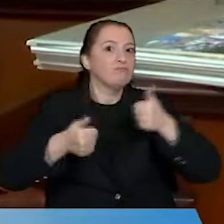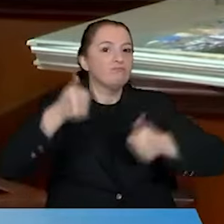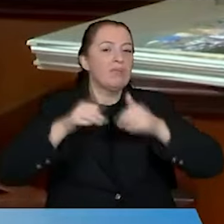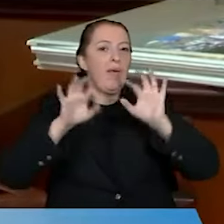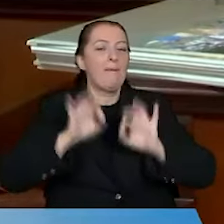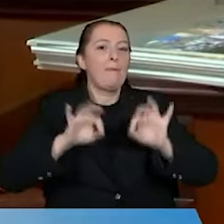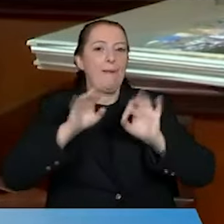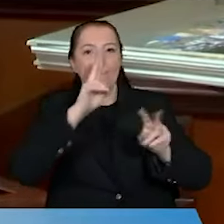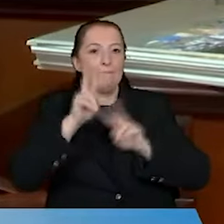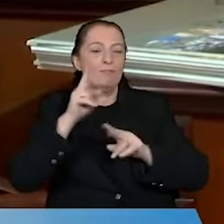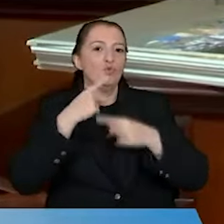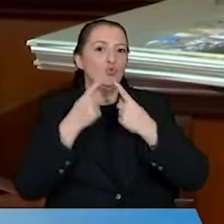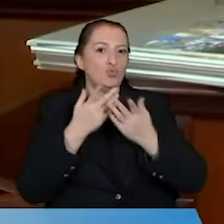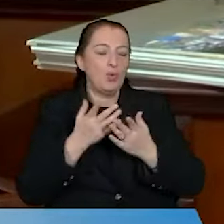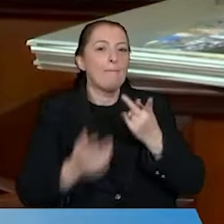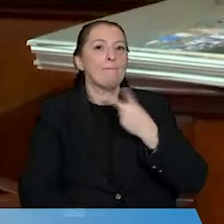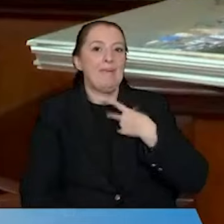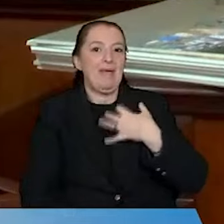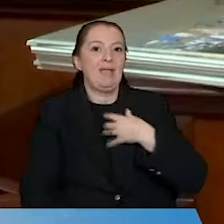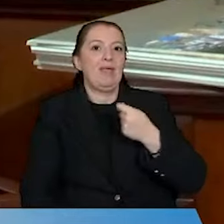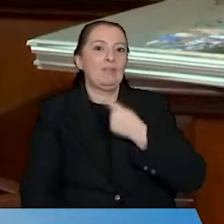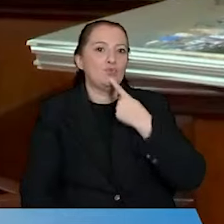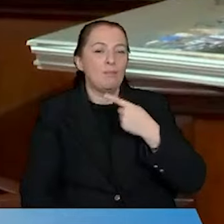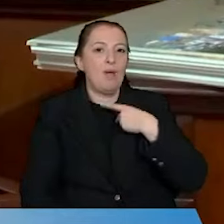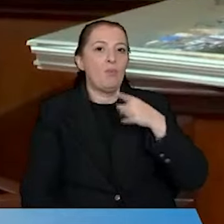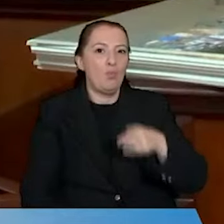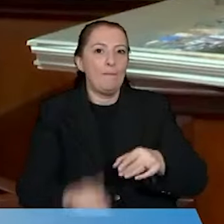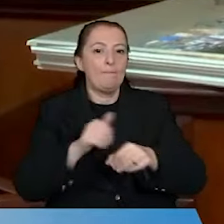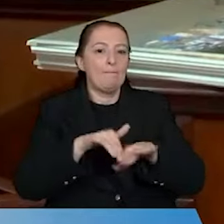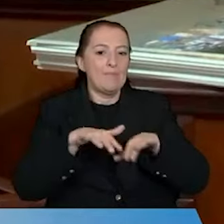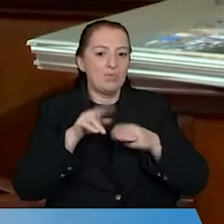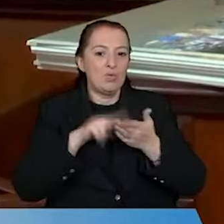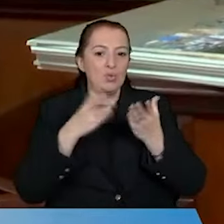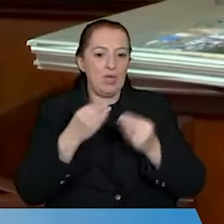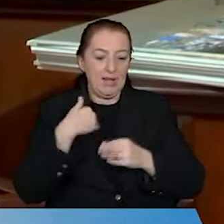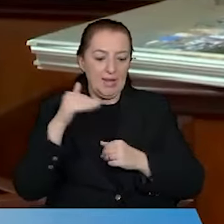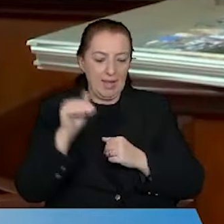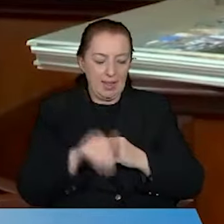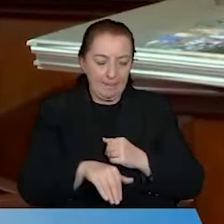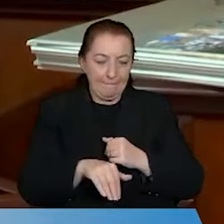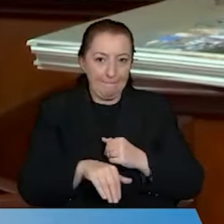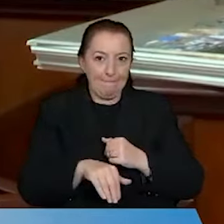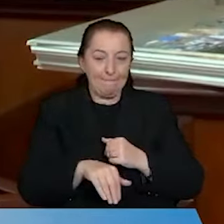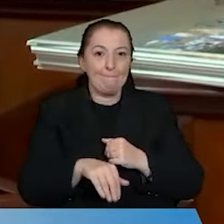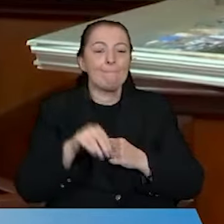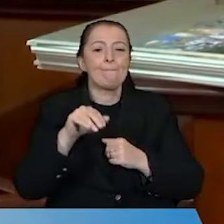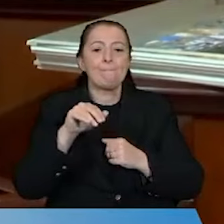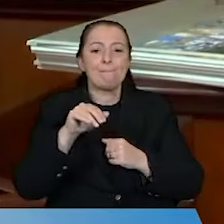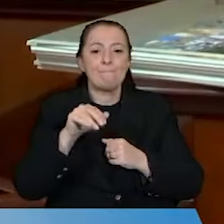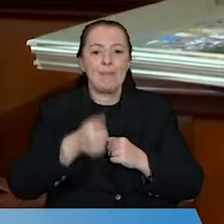yapılıyor. Bu, ben kendi adıma söyleyeyim, ben bu mecliste meclis üyesi olarak geldiğimde